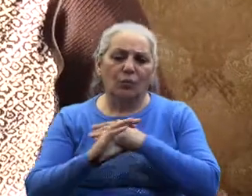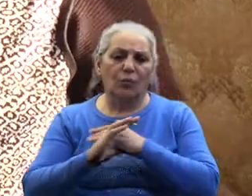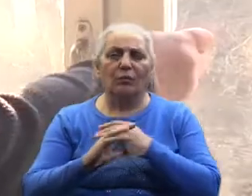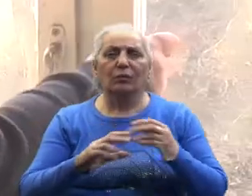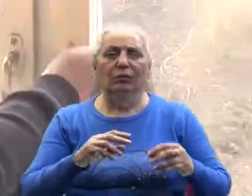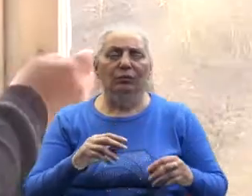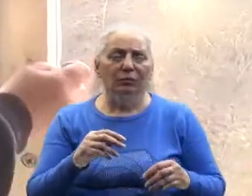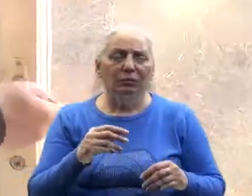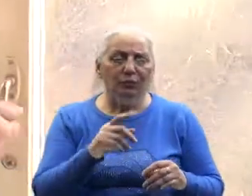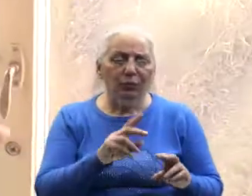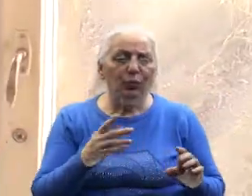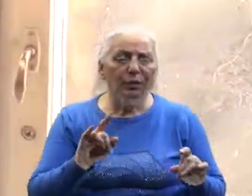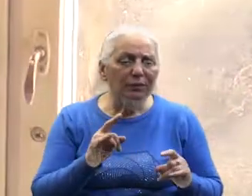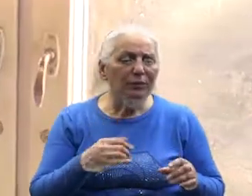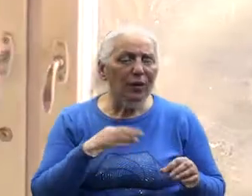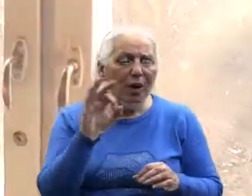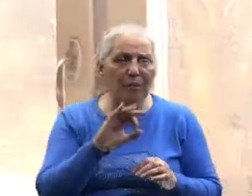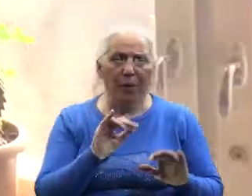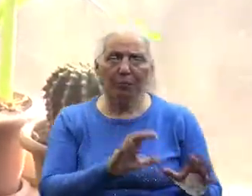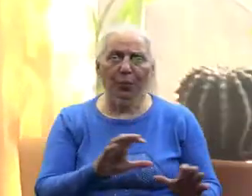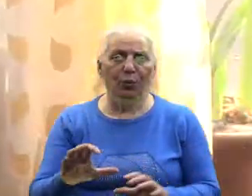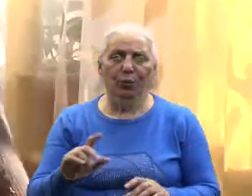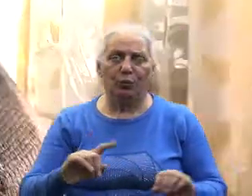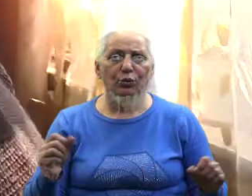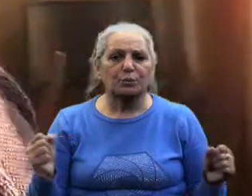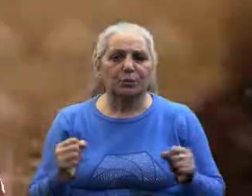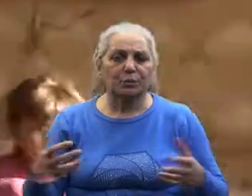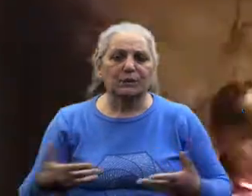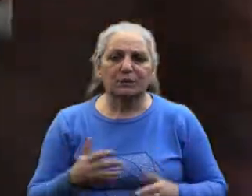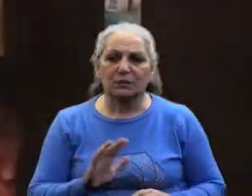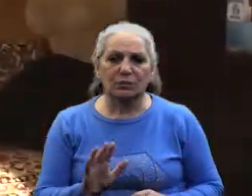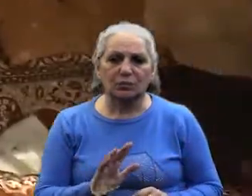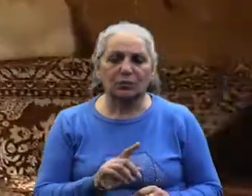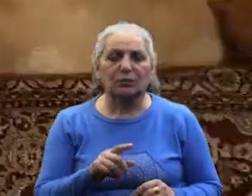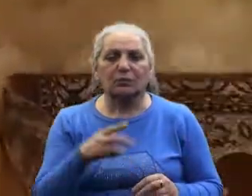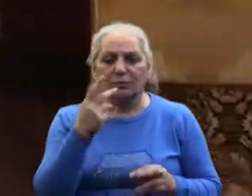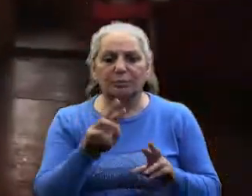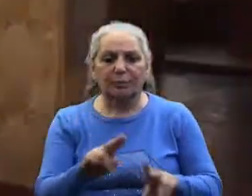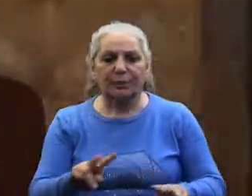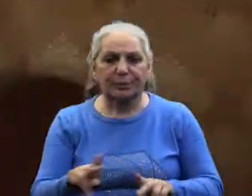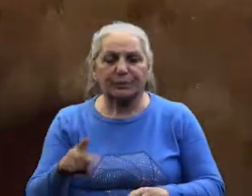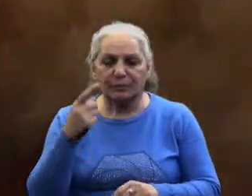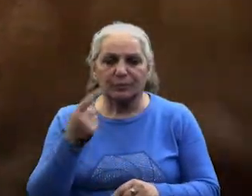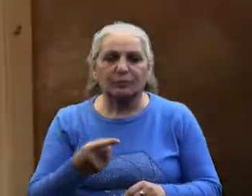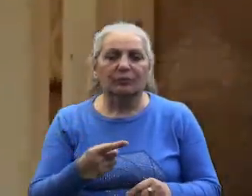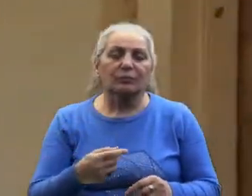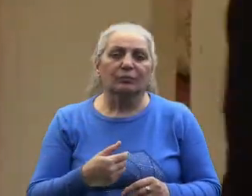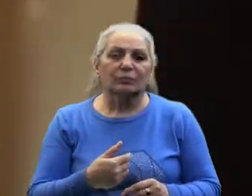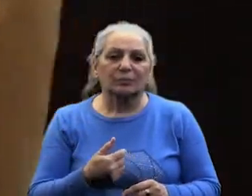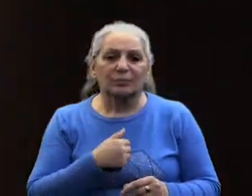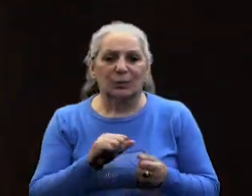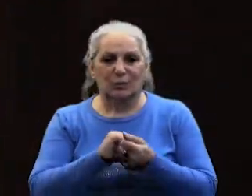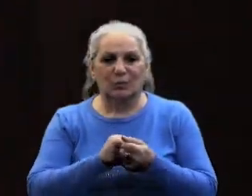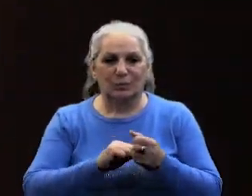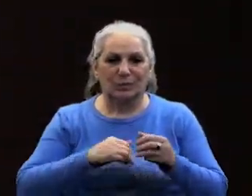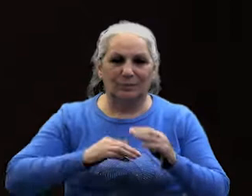չմրսեն։ Արանքները սաղ տրակ տրակելա, կարանքիս մի կողմից է ծույս տան, պրոստը մենք որաբոյ ենք